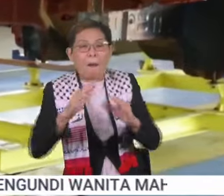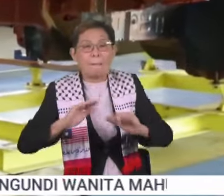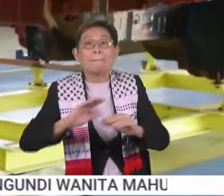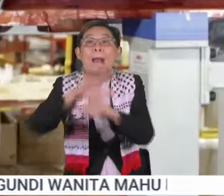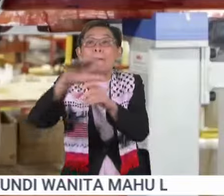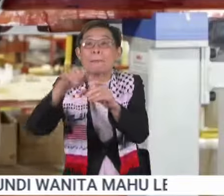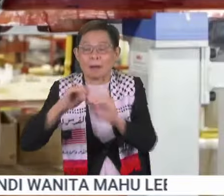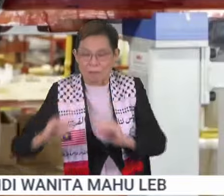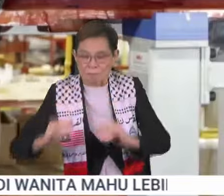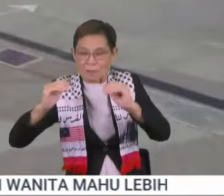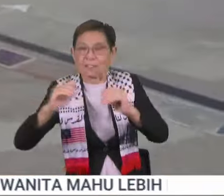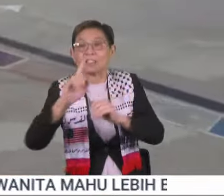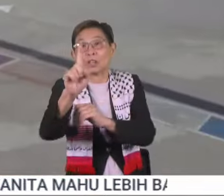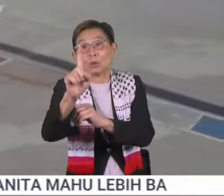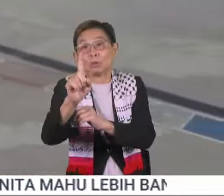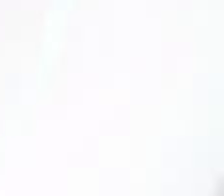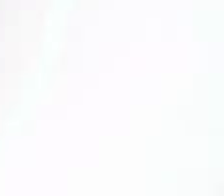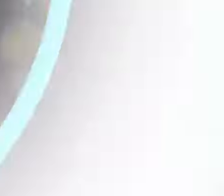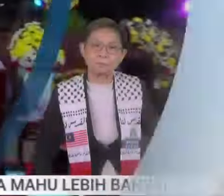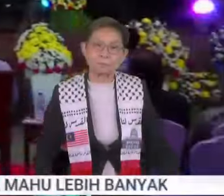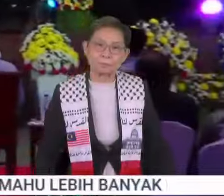1.